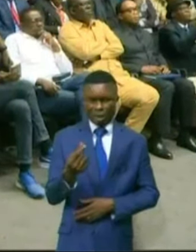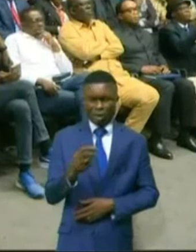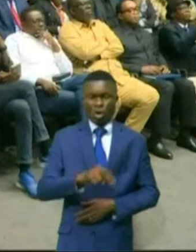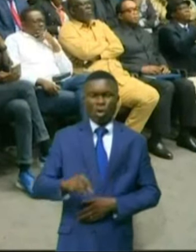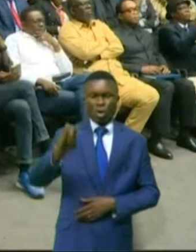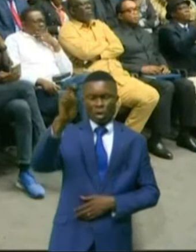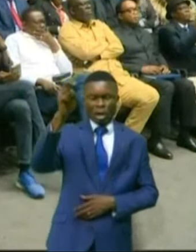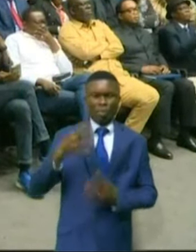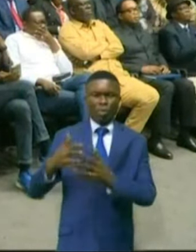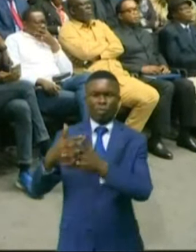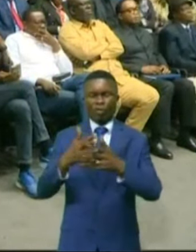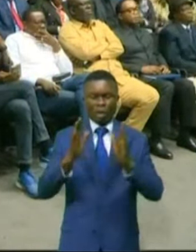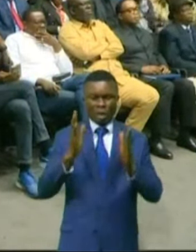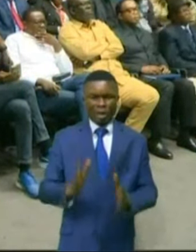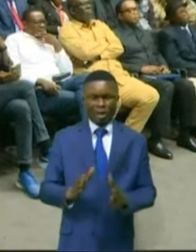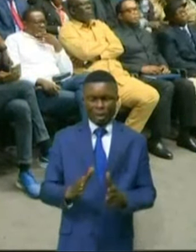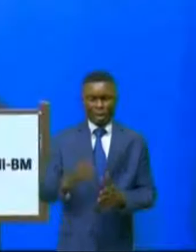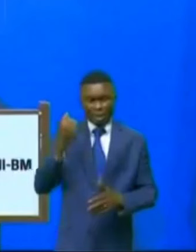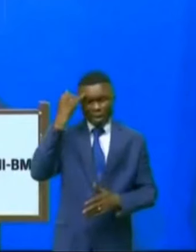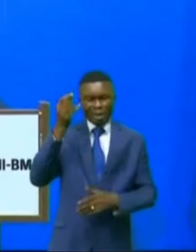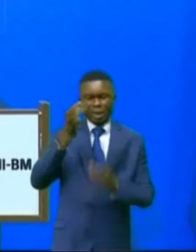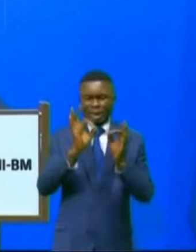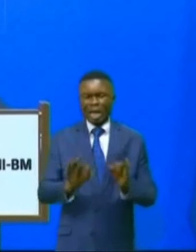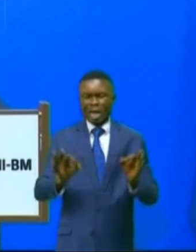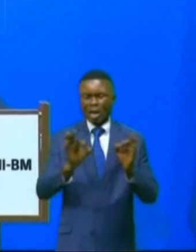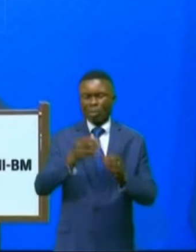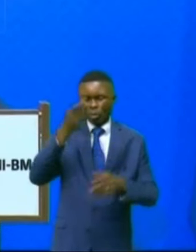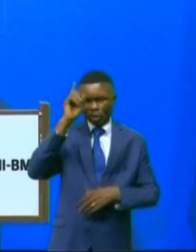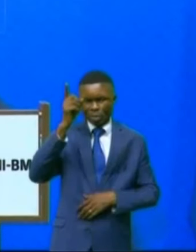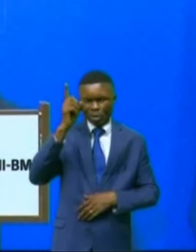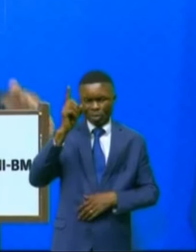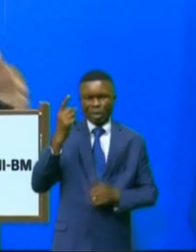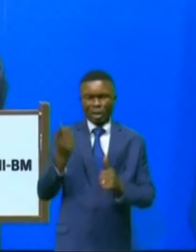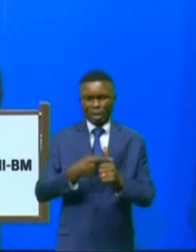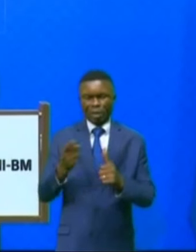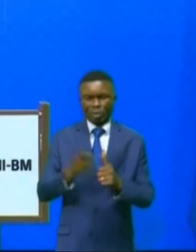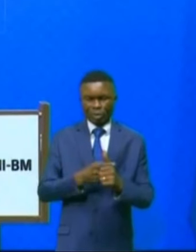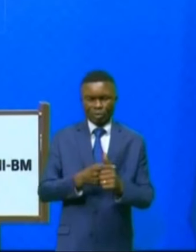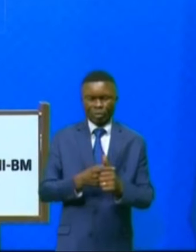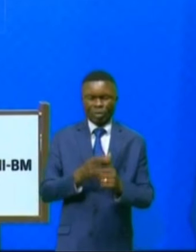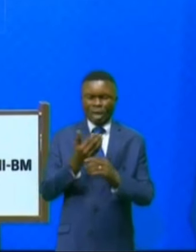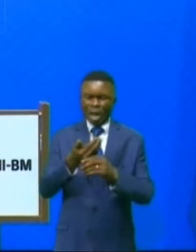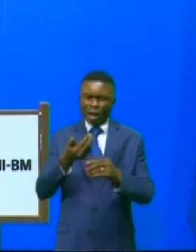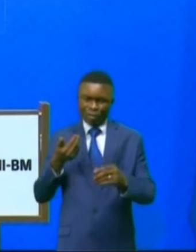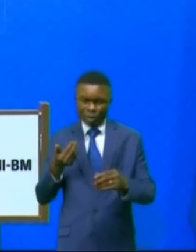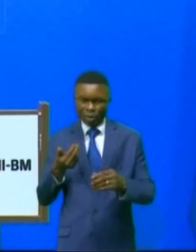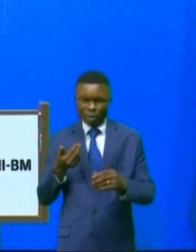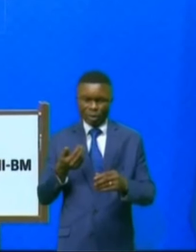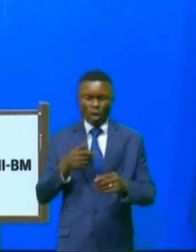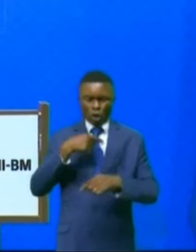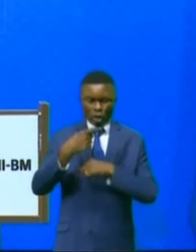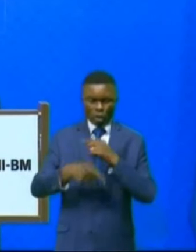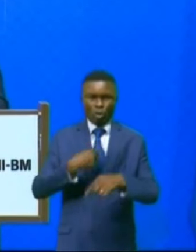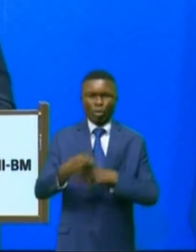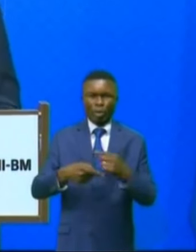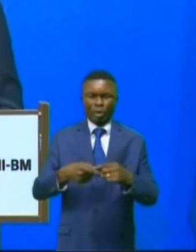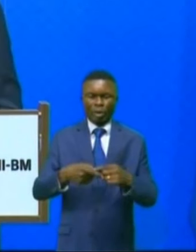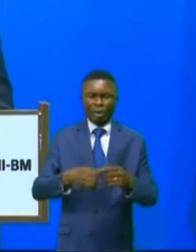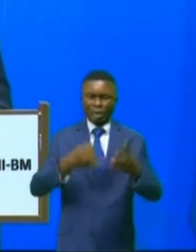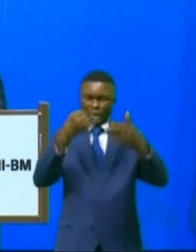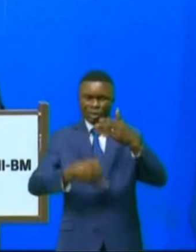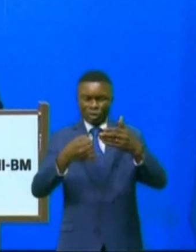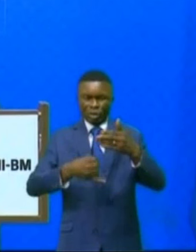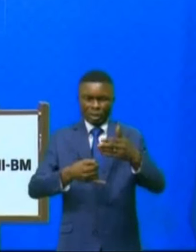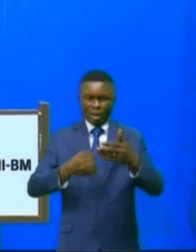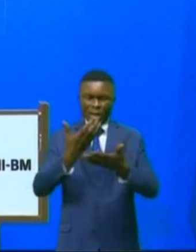une connotation particulière parce que c'était à la veille du début de la sixième et